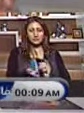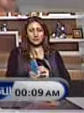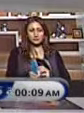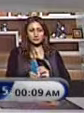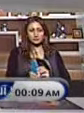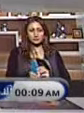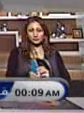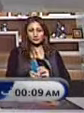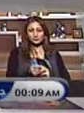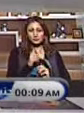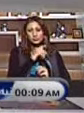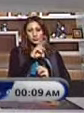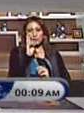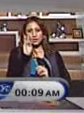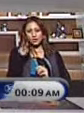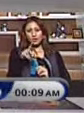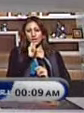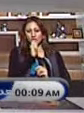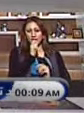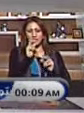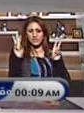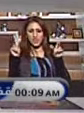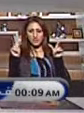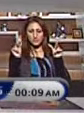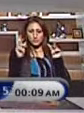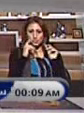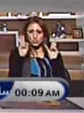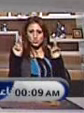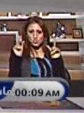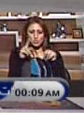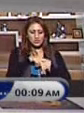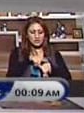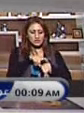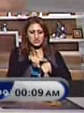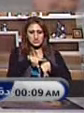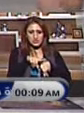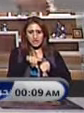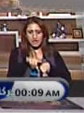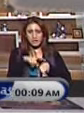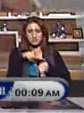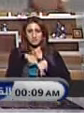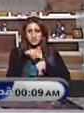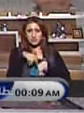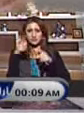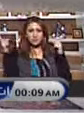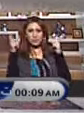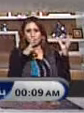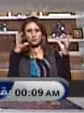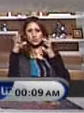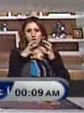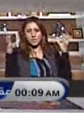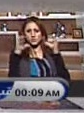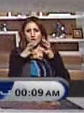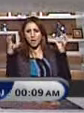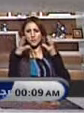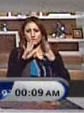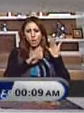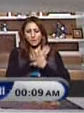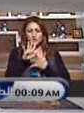يمكن فضيلتك فتحت موضوع الاعلام وحجم الساعات وحجم الشجار المتبادل بين اجهزه